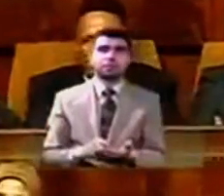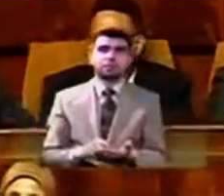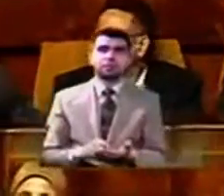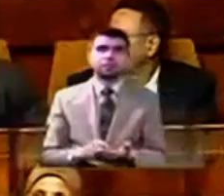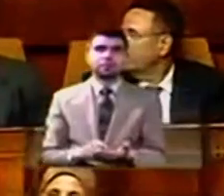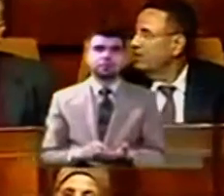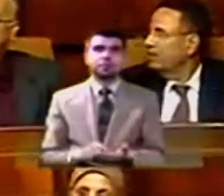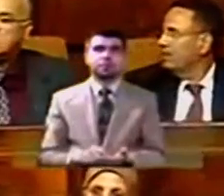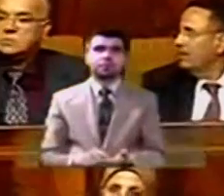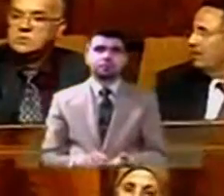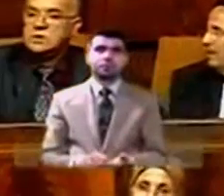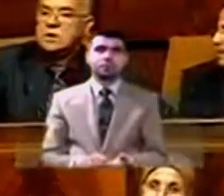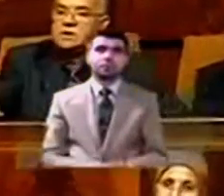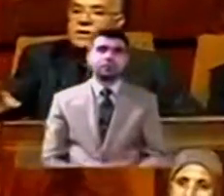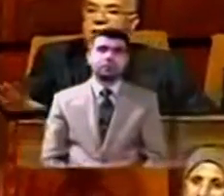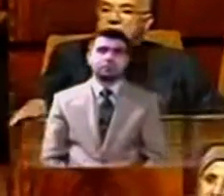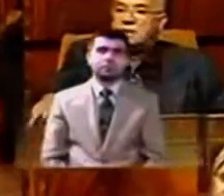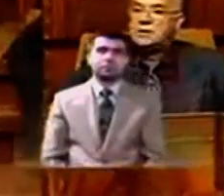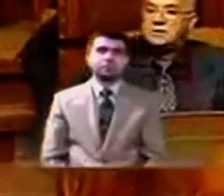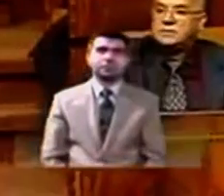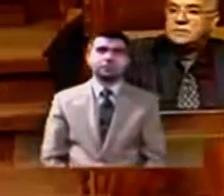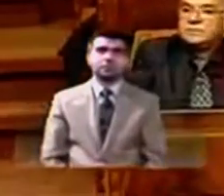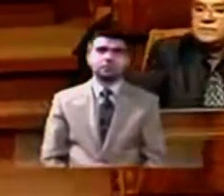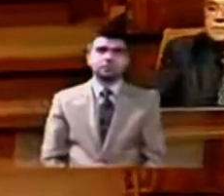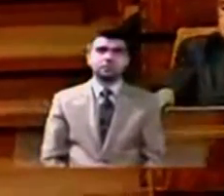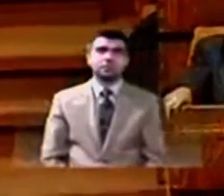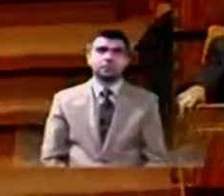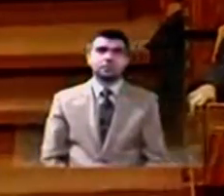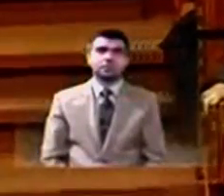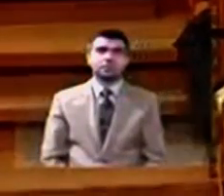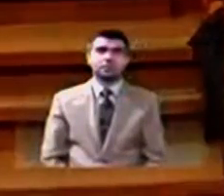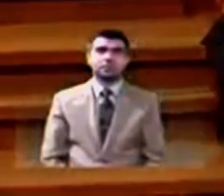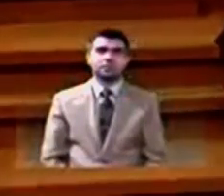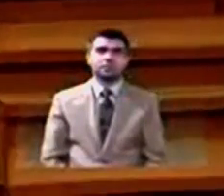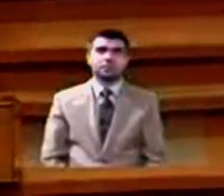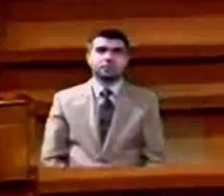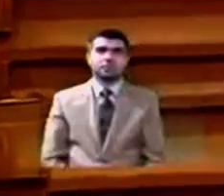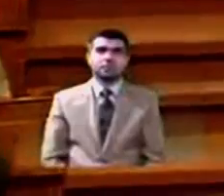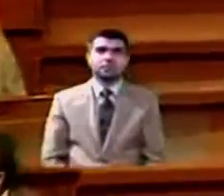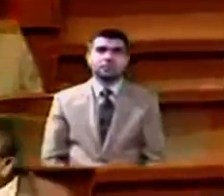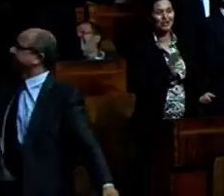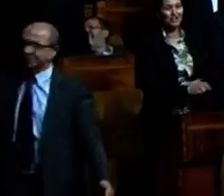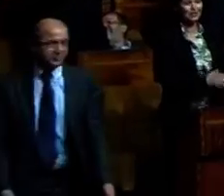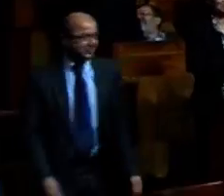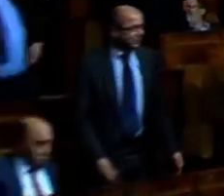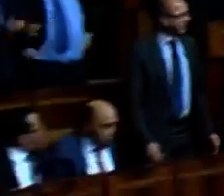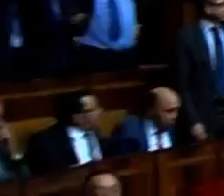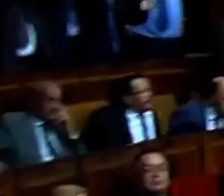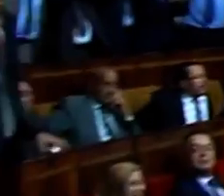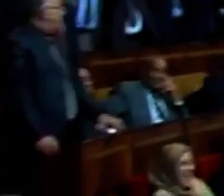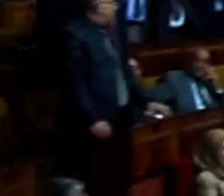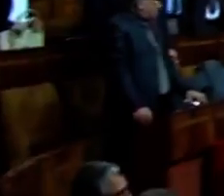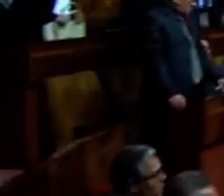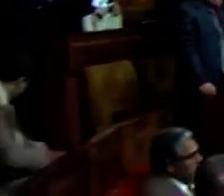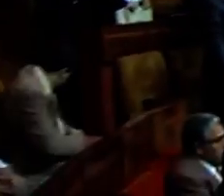ضرب ضرب تما ضرب تما. شوف لا ما نسحبش لا ما نسحبش. سبب هذه